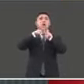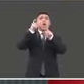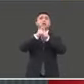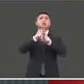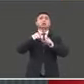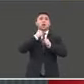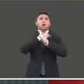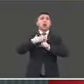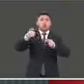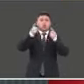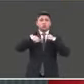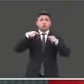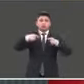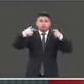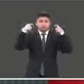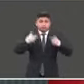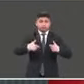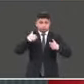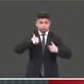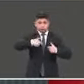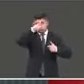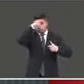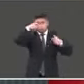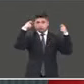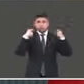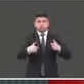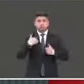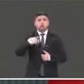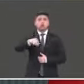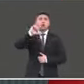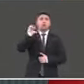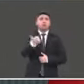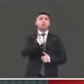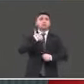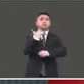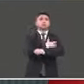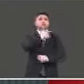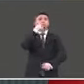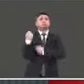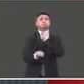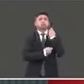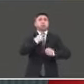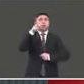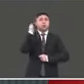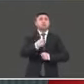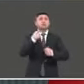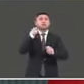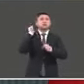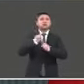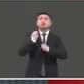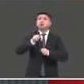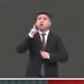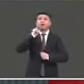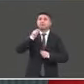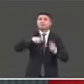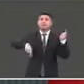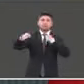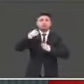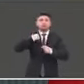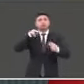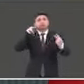bu çatı altında ülkemize takdire şayan hizmetler veren iş dünyamızda bir araya